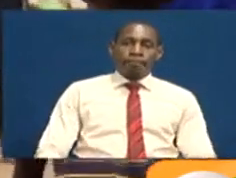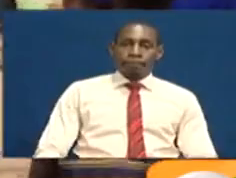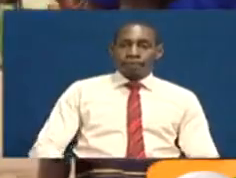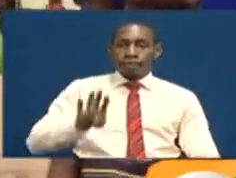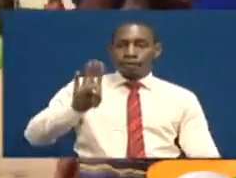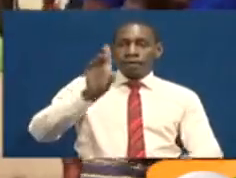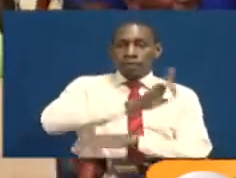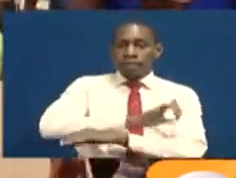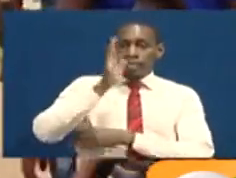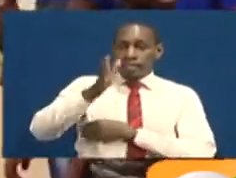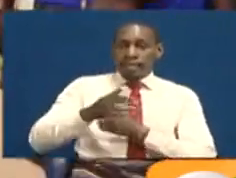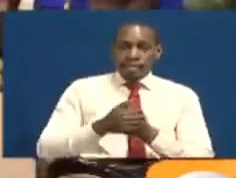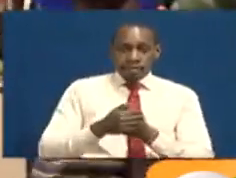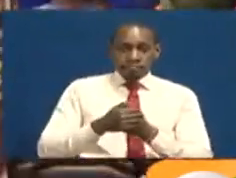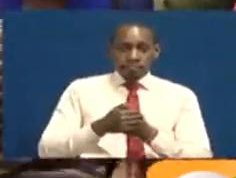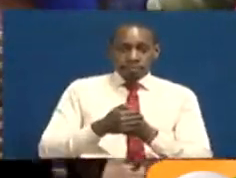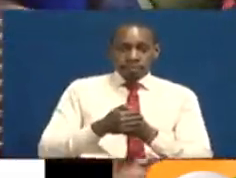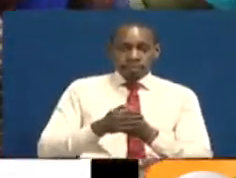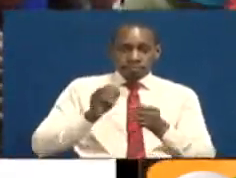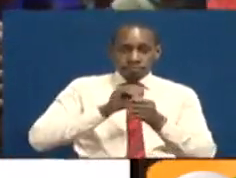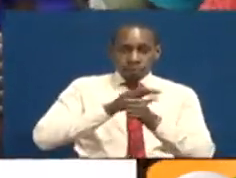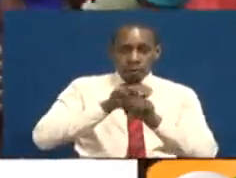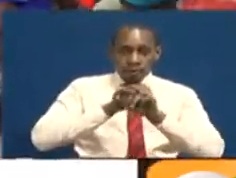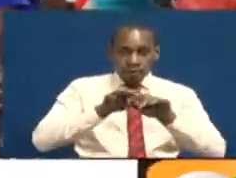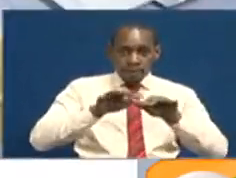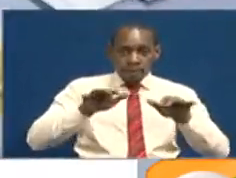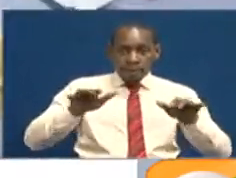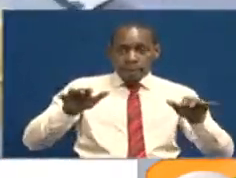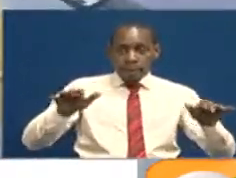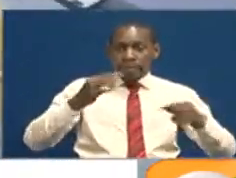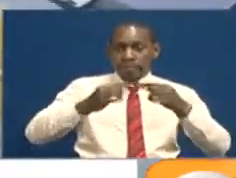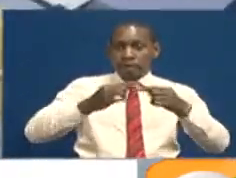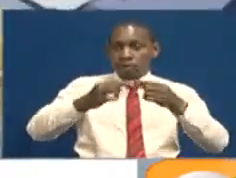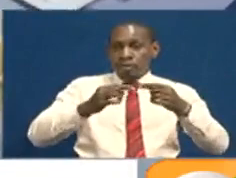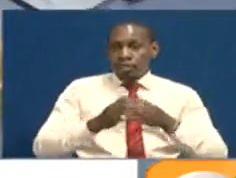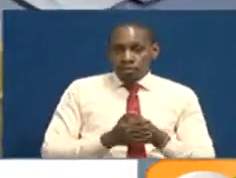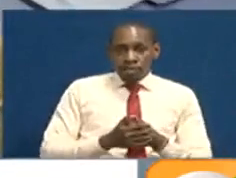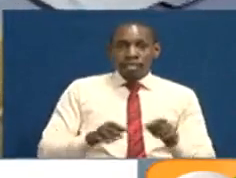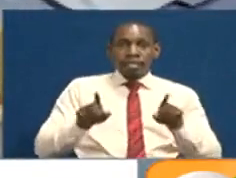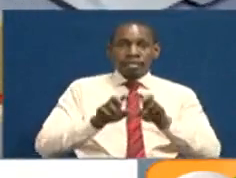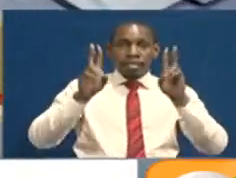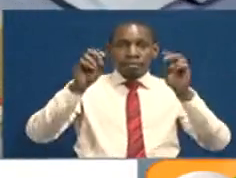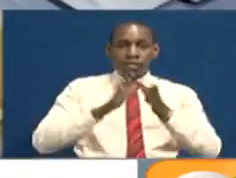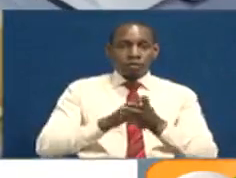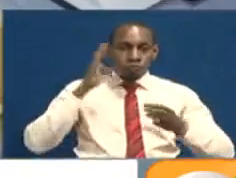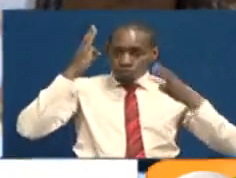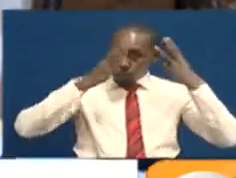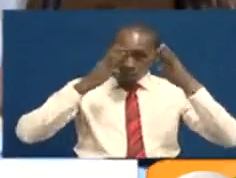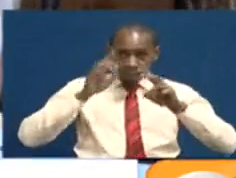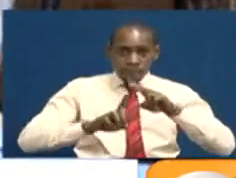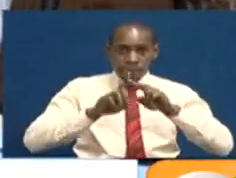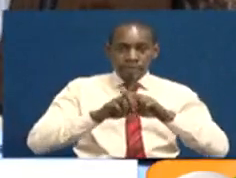Kwa siku nne mfululizo kumekuwa na ongezeko la kiwango cha maambukizi ya virusi vya korona nchini, jambo ambalo limeibua